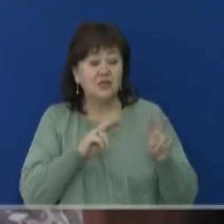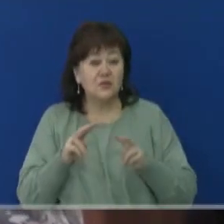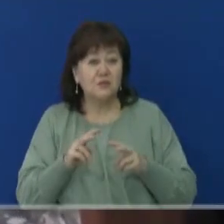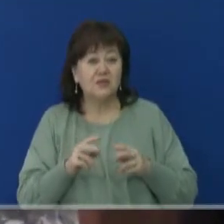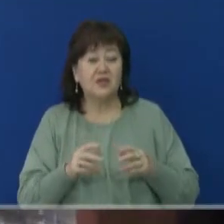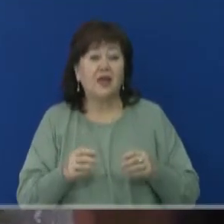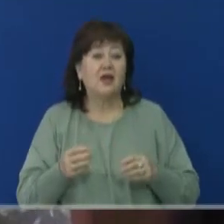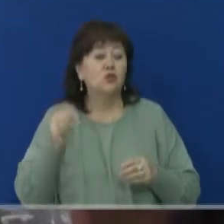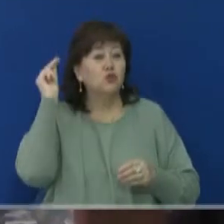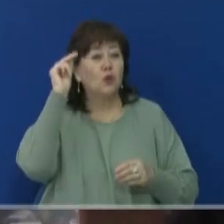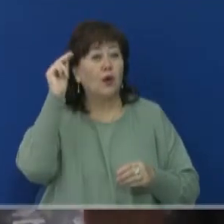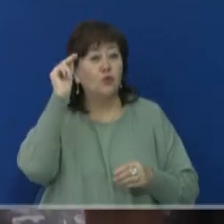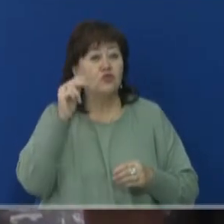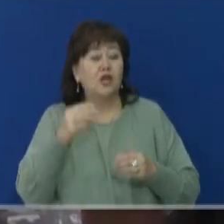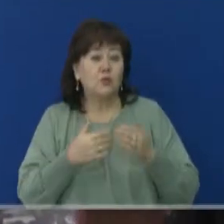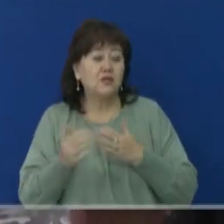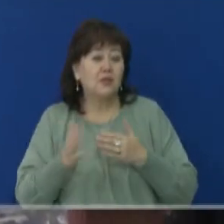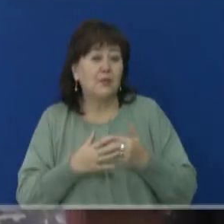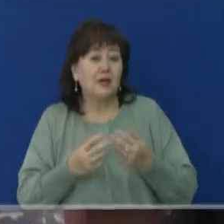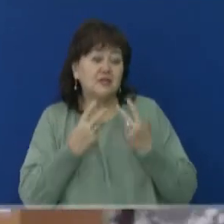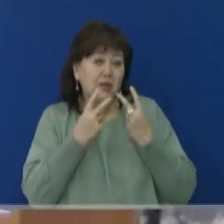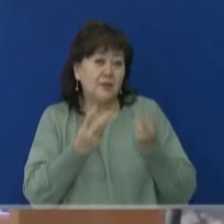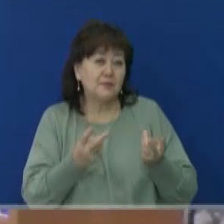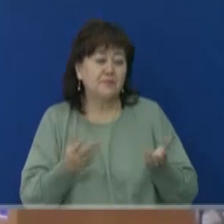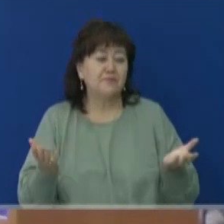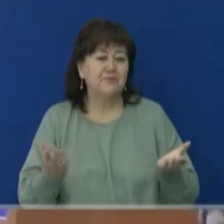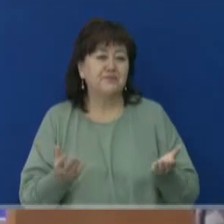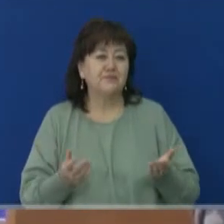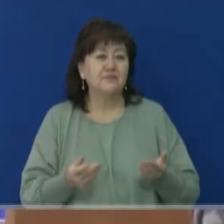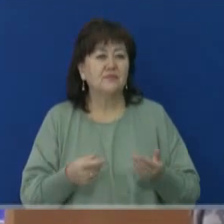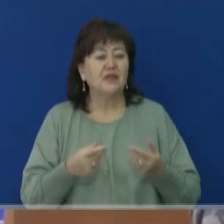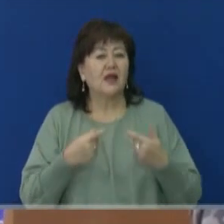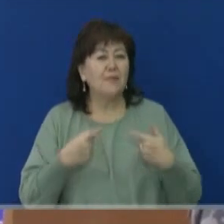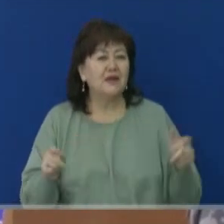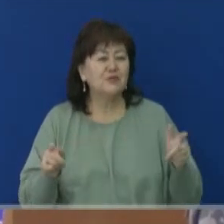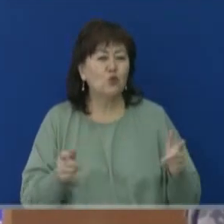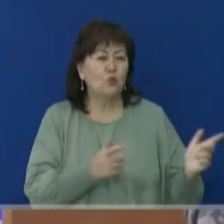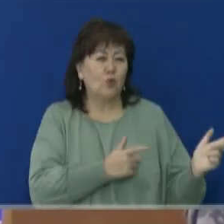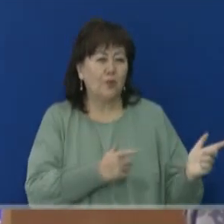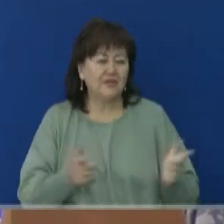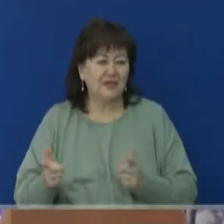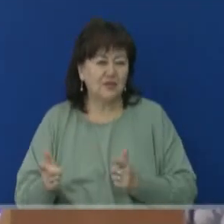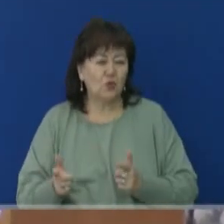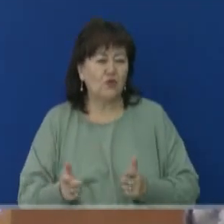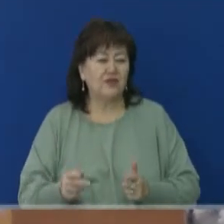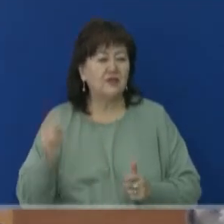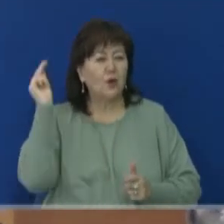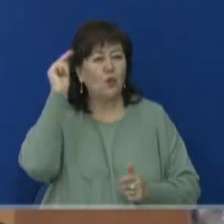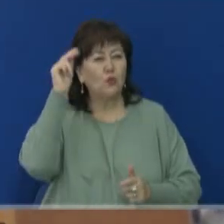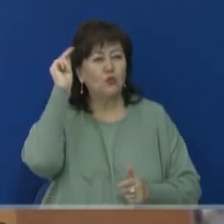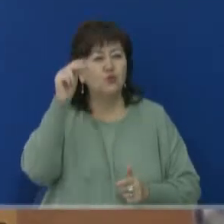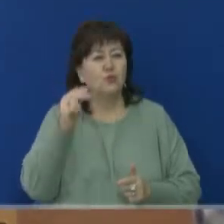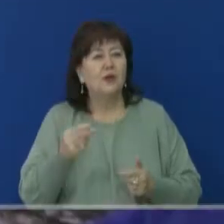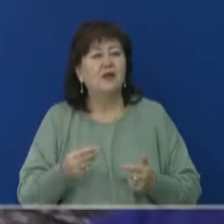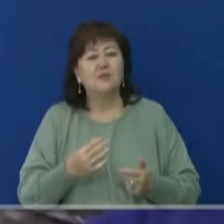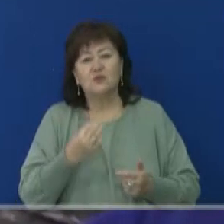ұштастырады. 54-770 әскери бөлімінде білім беру әдісі ерекше. Мұнда жауынгерлік әзірлік жөнінде сабақ жүргізудің әдісі мен